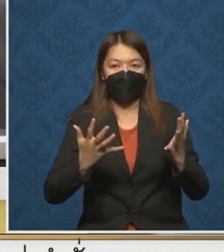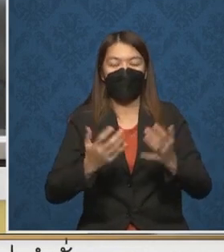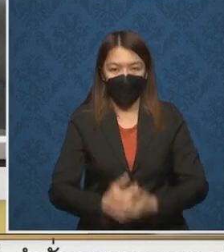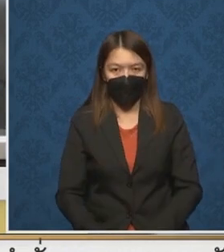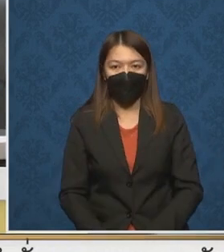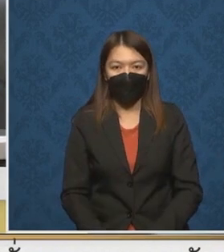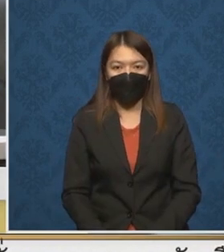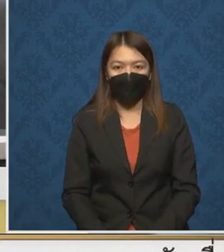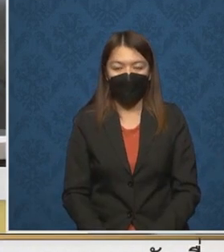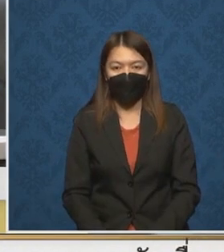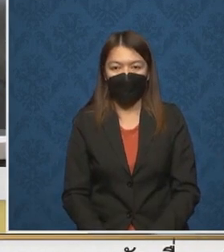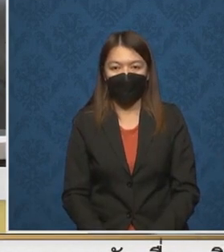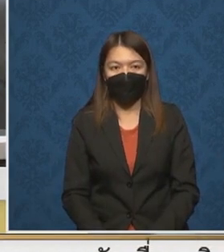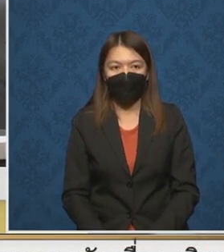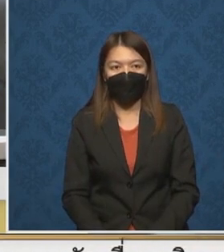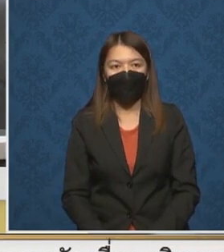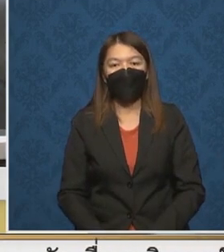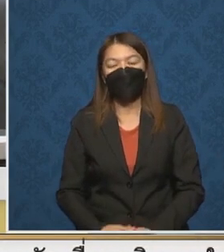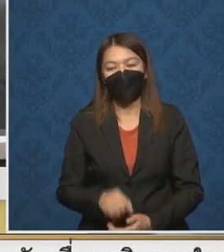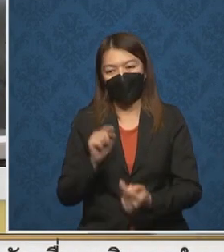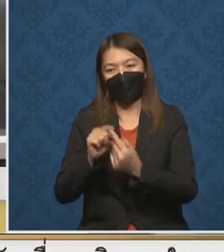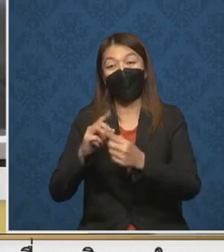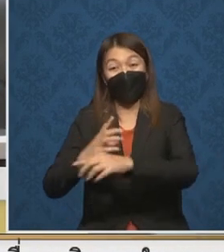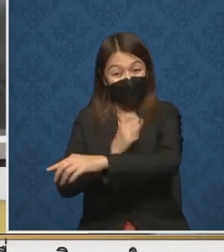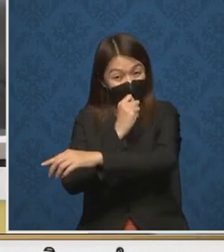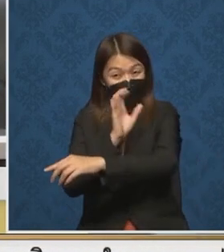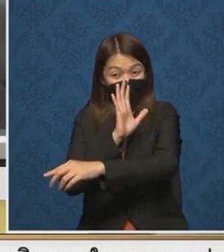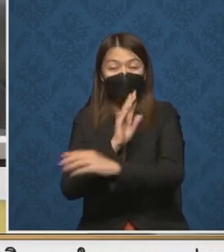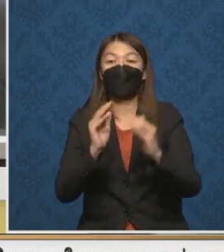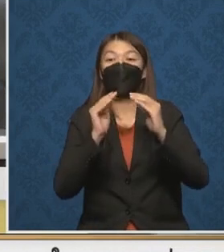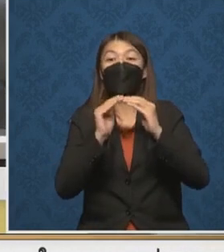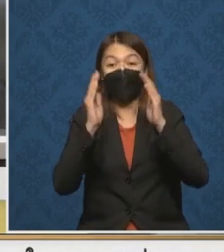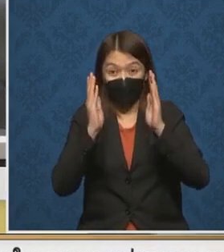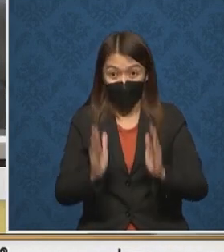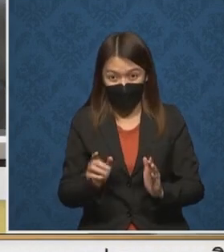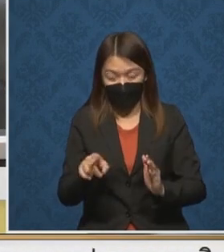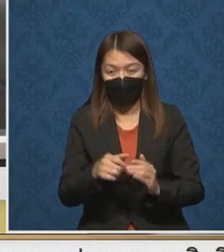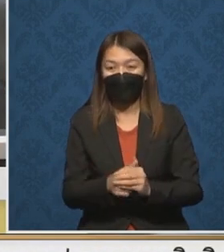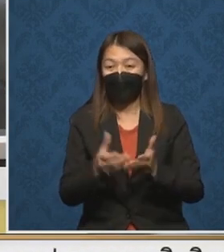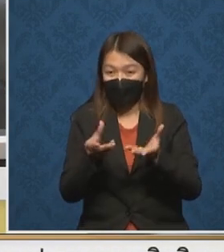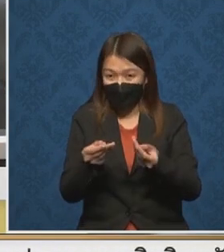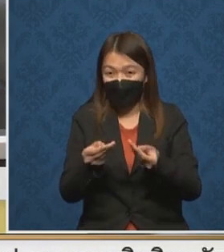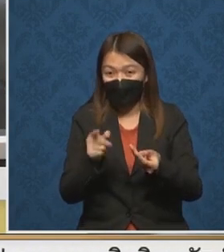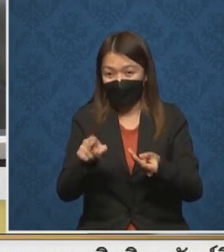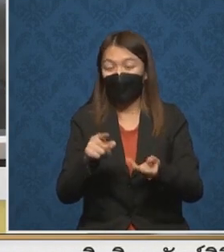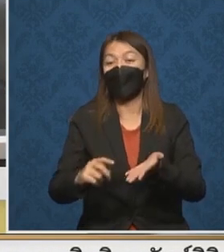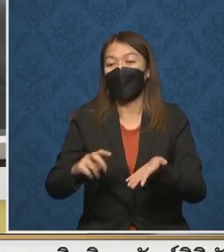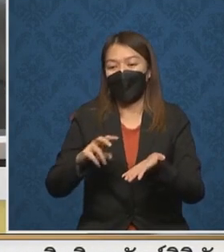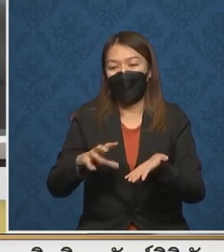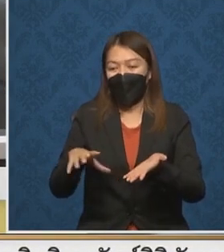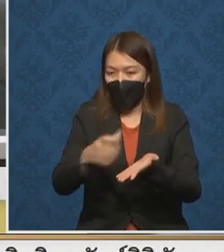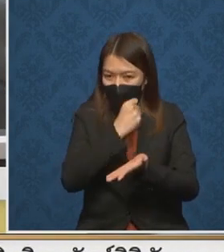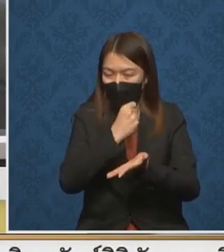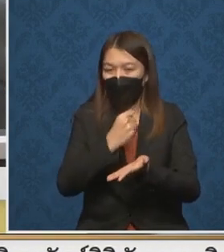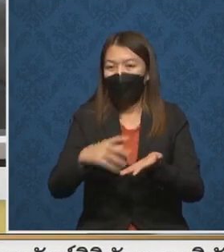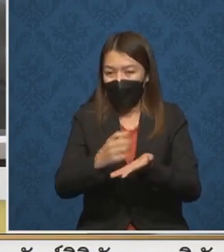อันนี้ไม่ใช่เรื่องทางการเมือง เป็นเรื่องของสิทธิมชนเป็เรื่องของที่ดินที่เราไปรับรองสาหปชาชาต